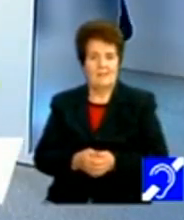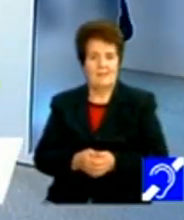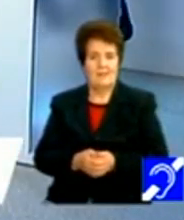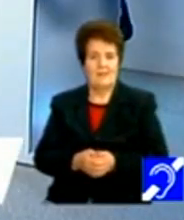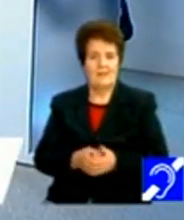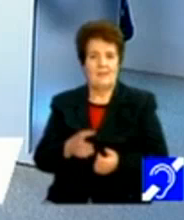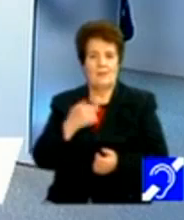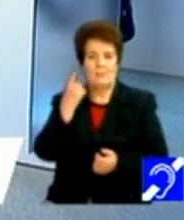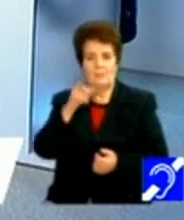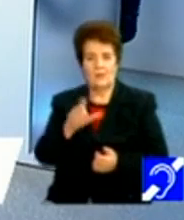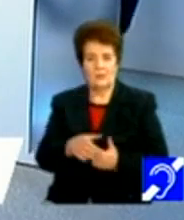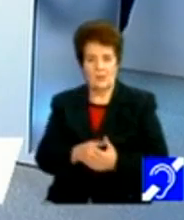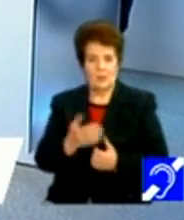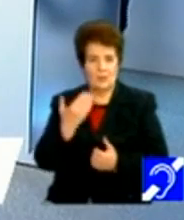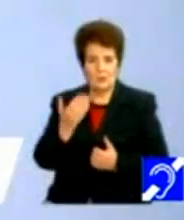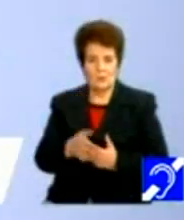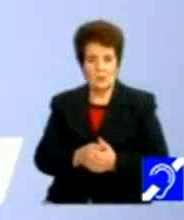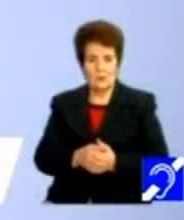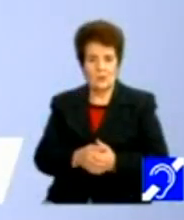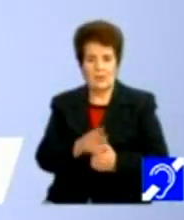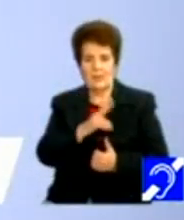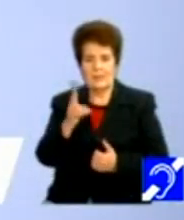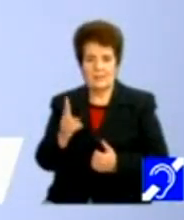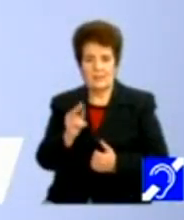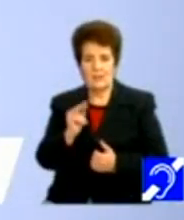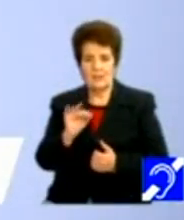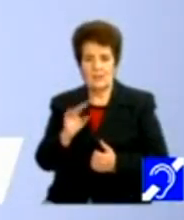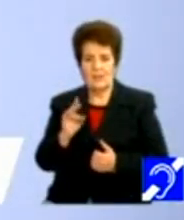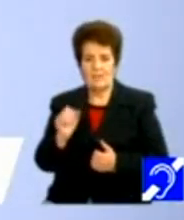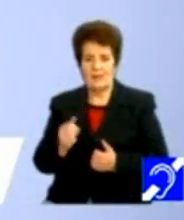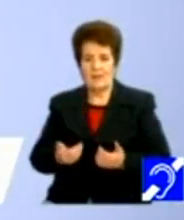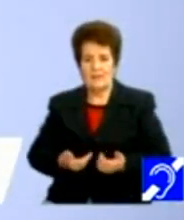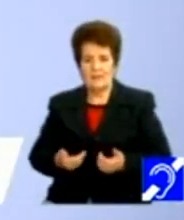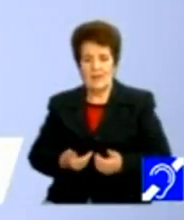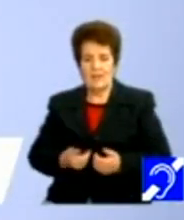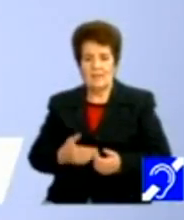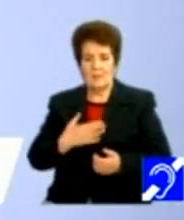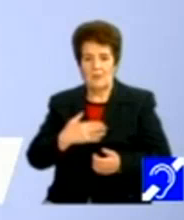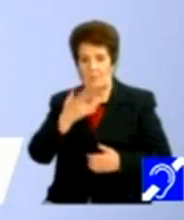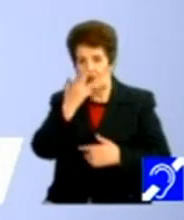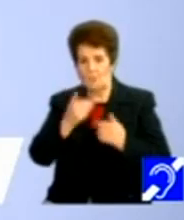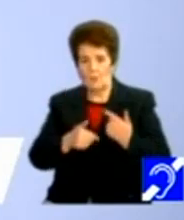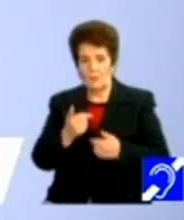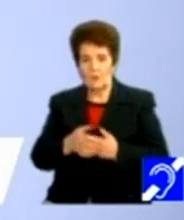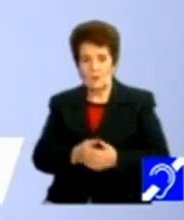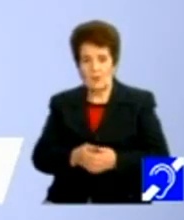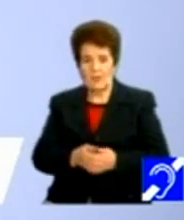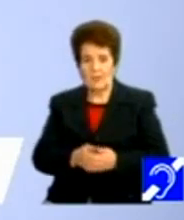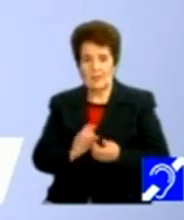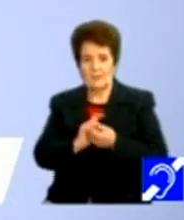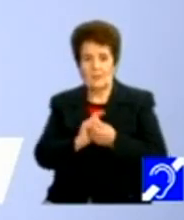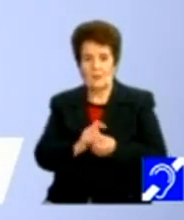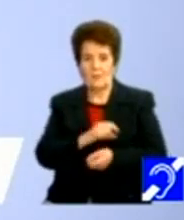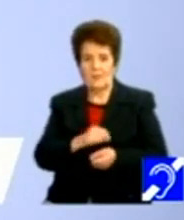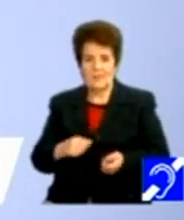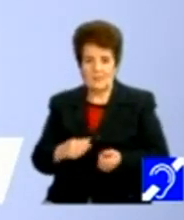Bine, persoane nu știu dacă este cineva, pentru că eu în viața mea m-am obișnuit să fiu lup singuratic,